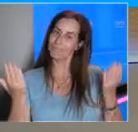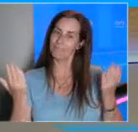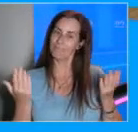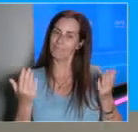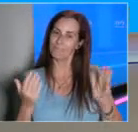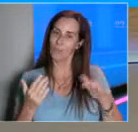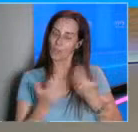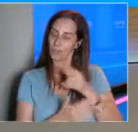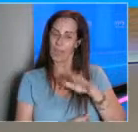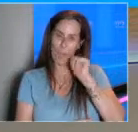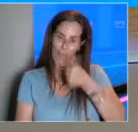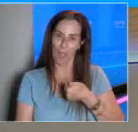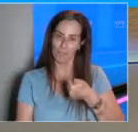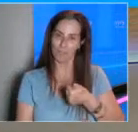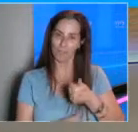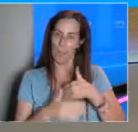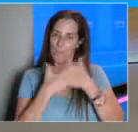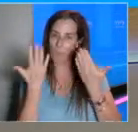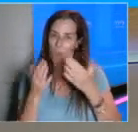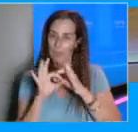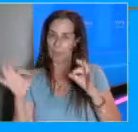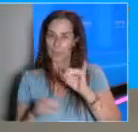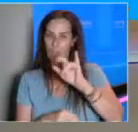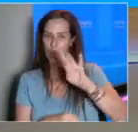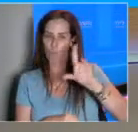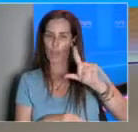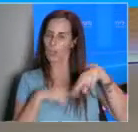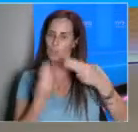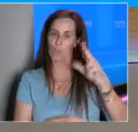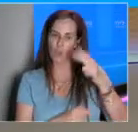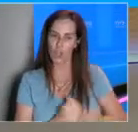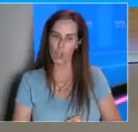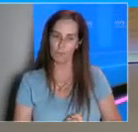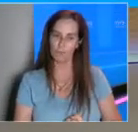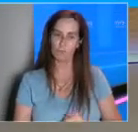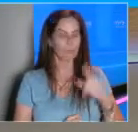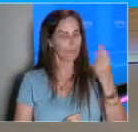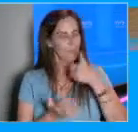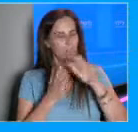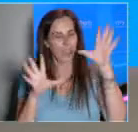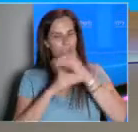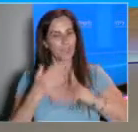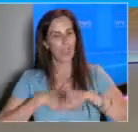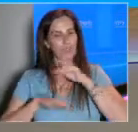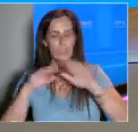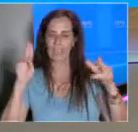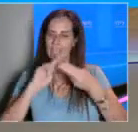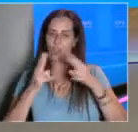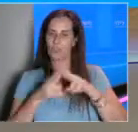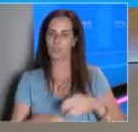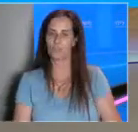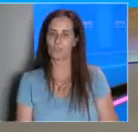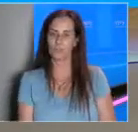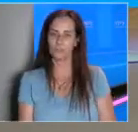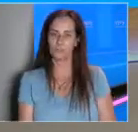ועוד מהדורה כזו, גם מחר, בבוקר איתכם יובל קרני, אני חוזר ביום שלישי, שיהיה לכולנו המשך ערב נעים ושקט, להתראות.